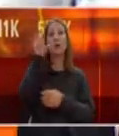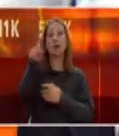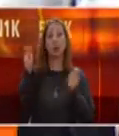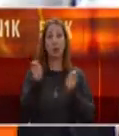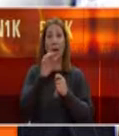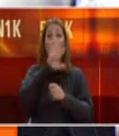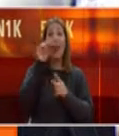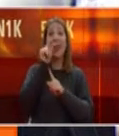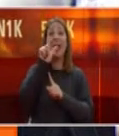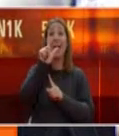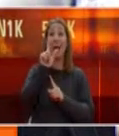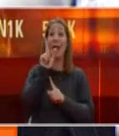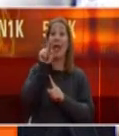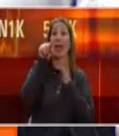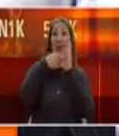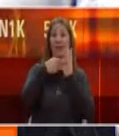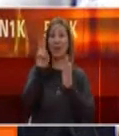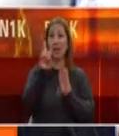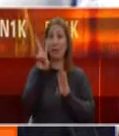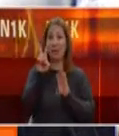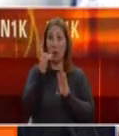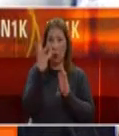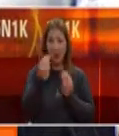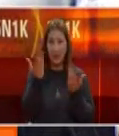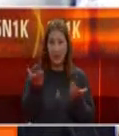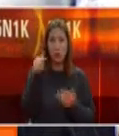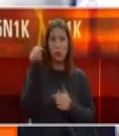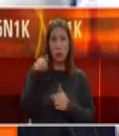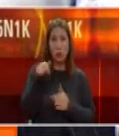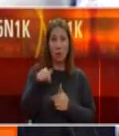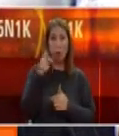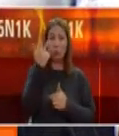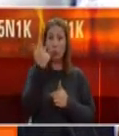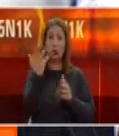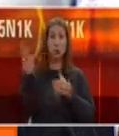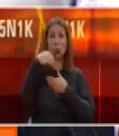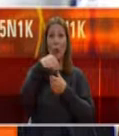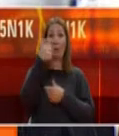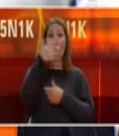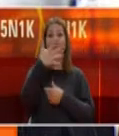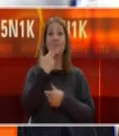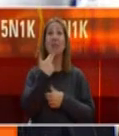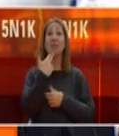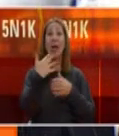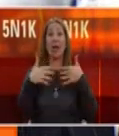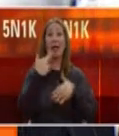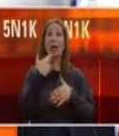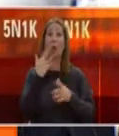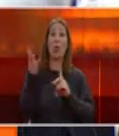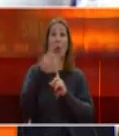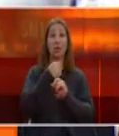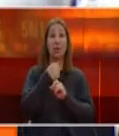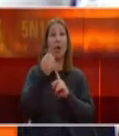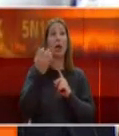hedefimiz 20 engelli kadına ulaşmaktı. Şu anda bu 3 ilde toplam 65 engelli kadına ulaşmış durumdayız. Ne